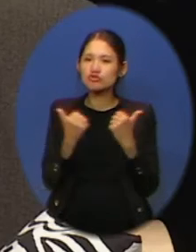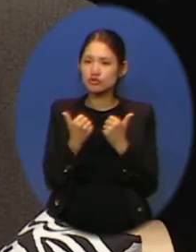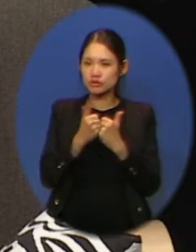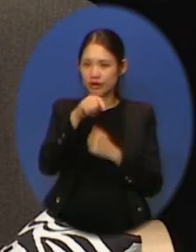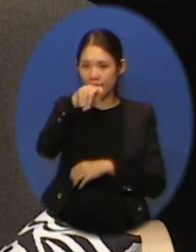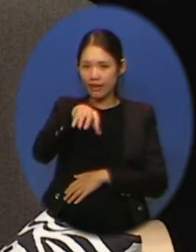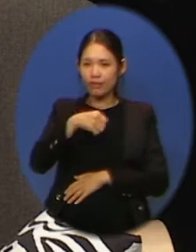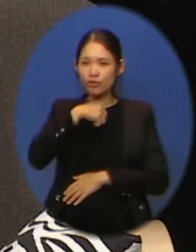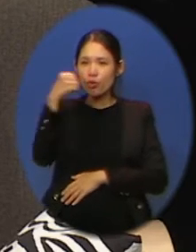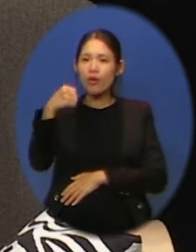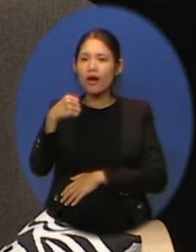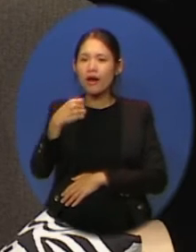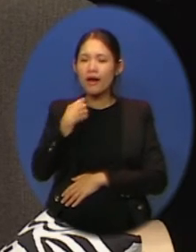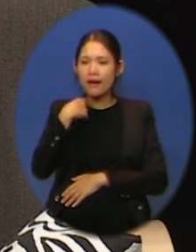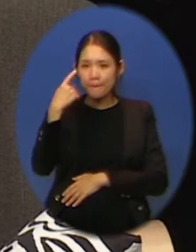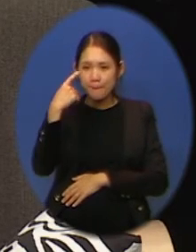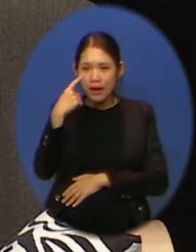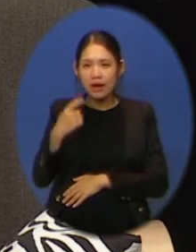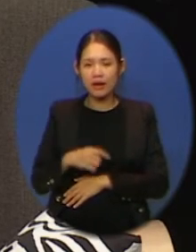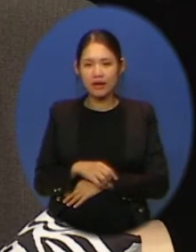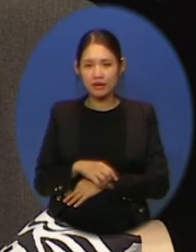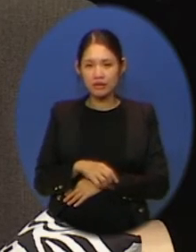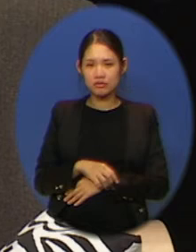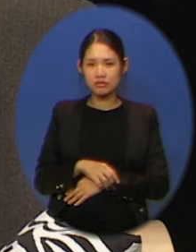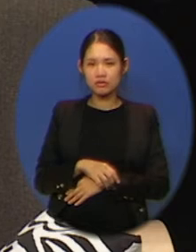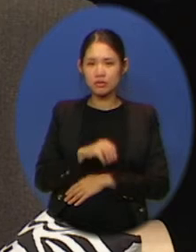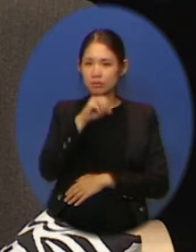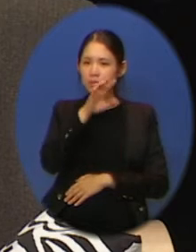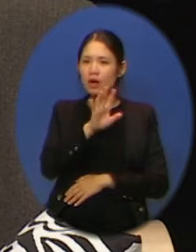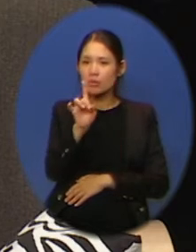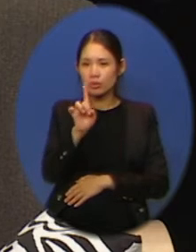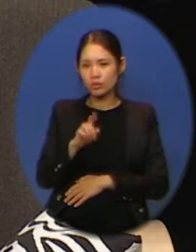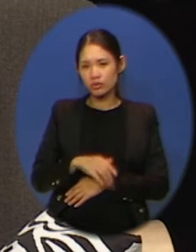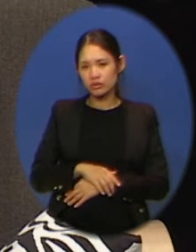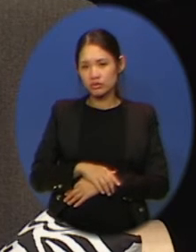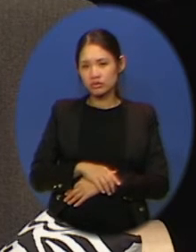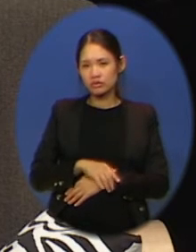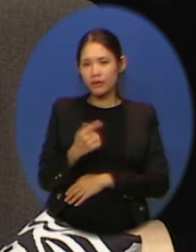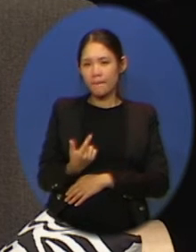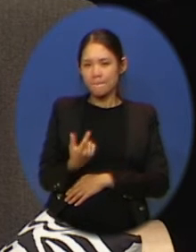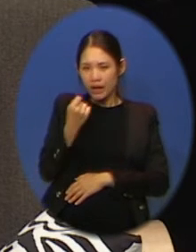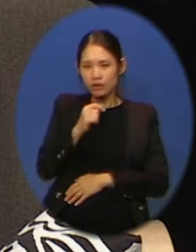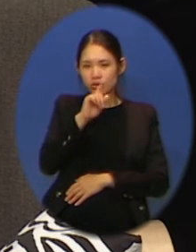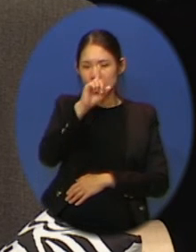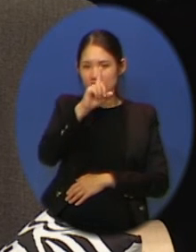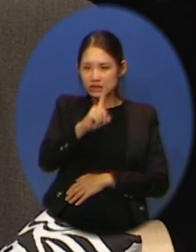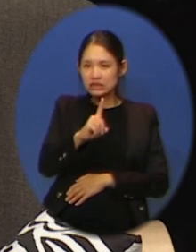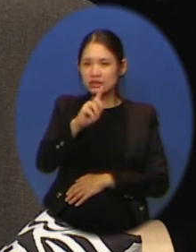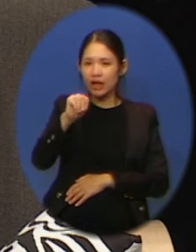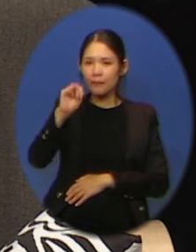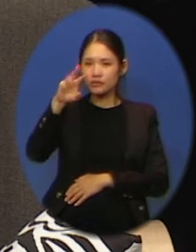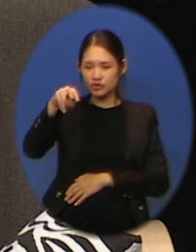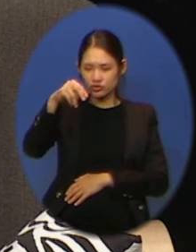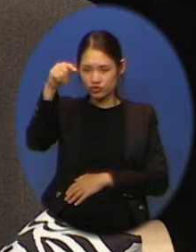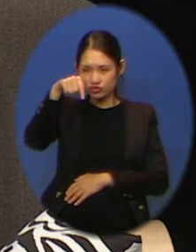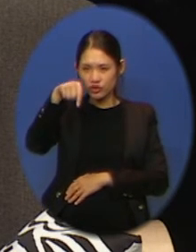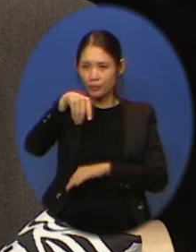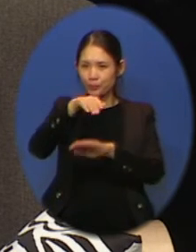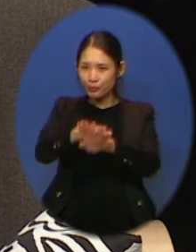그럼 뭐라고 그다음에 뭐라고 하니 이것을 바로 DMZ에다가 묻으면은 그것이